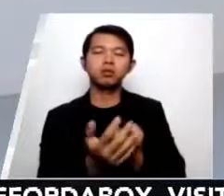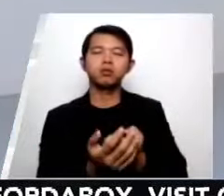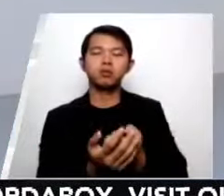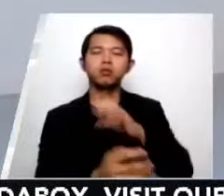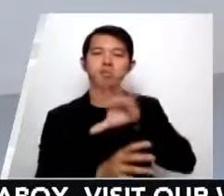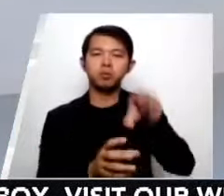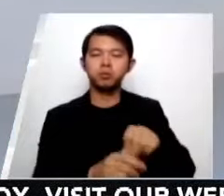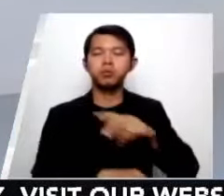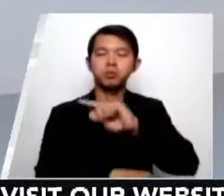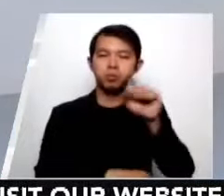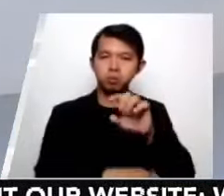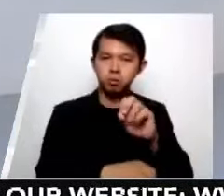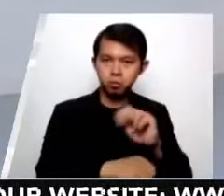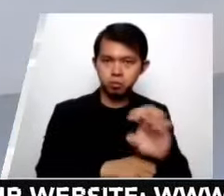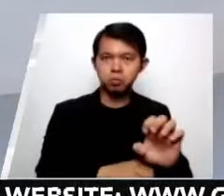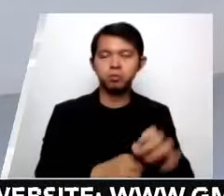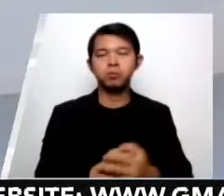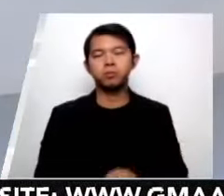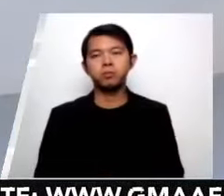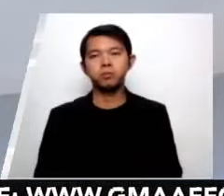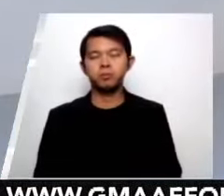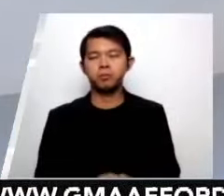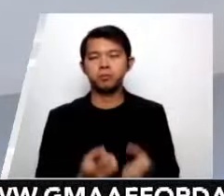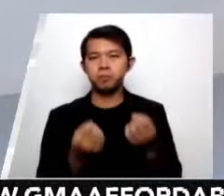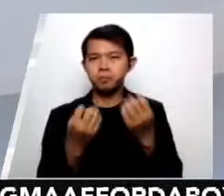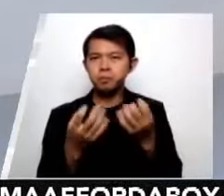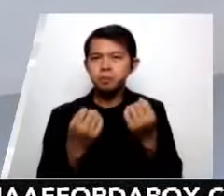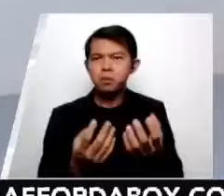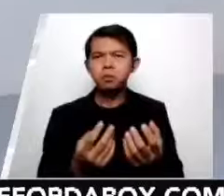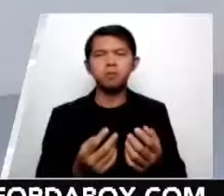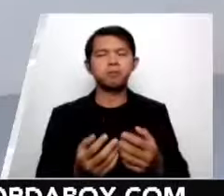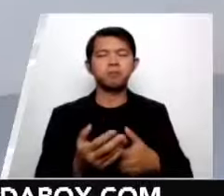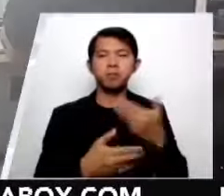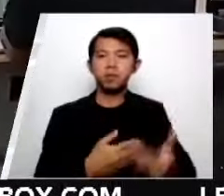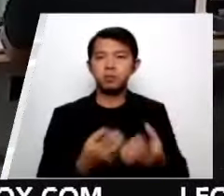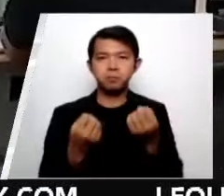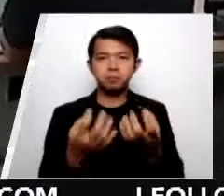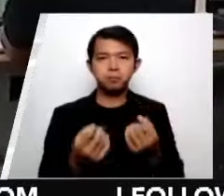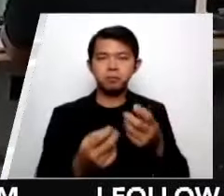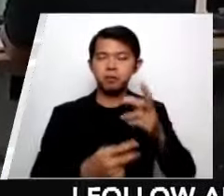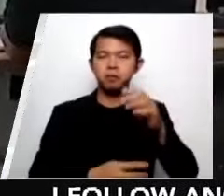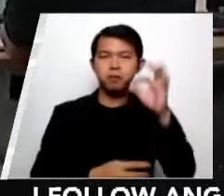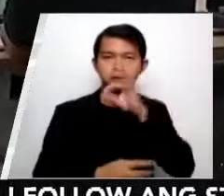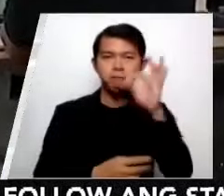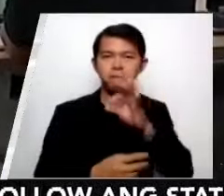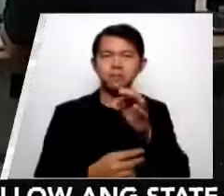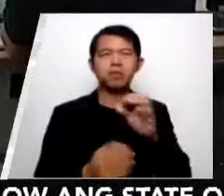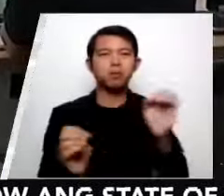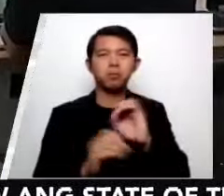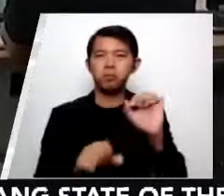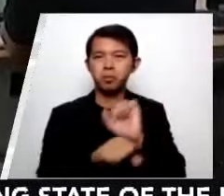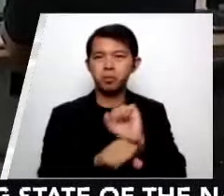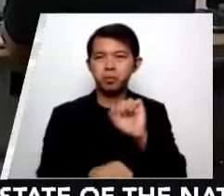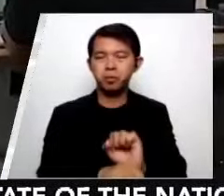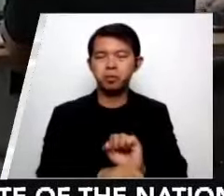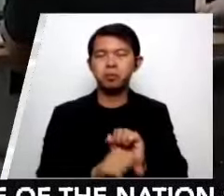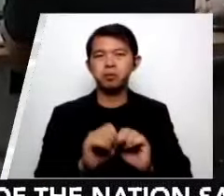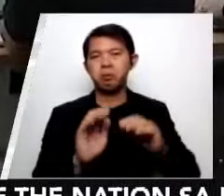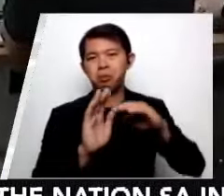Dumami pa ang mga Pilipinong walang trabaho nitong Enero. Sa Labor Force Survey ng Philippine Statistics Authority o